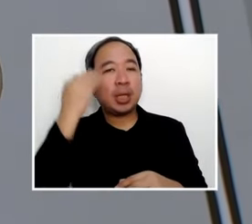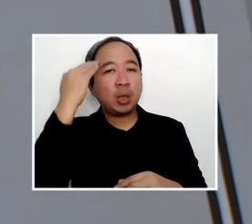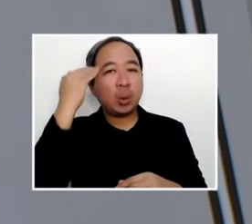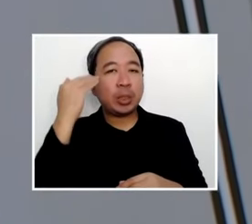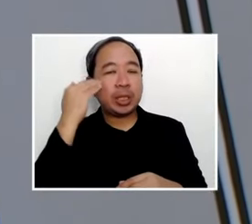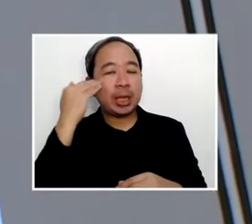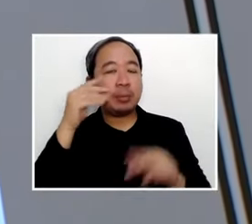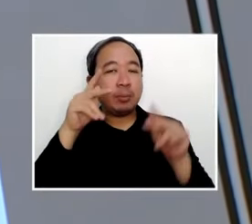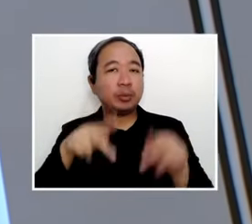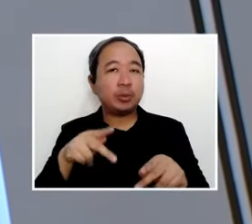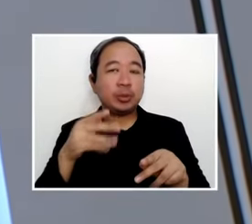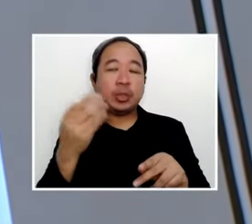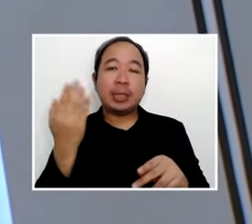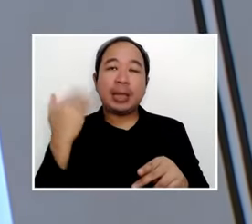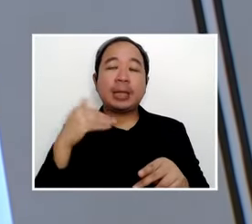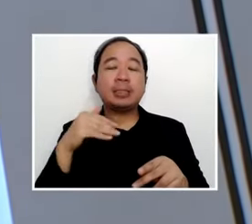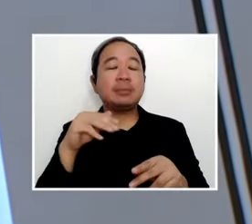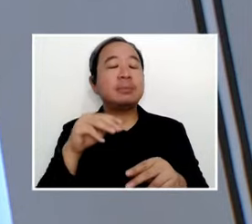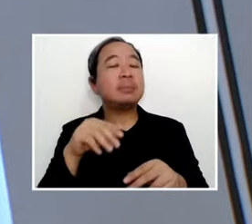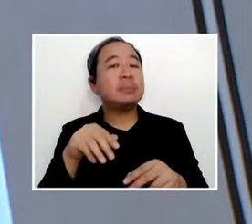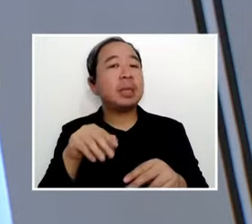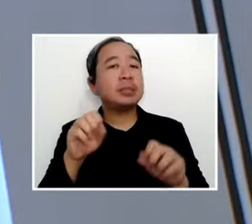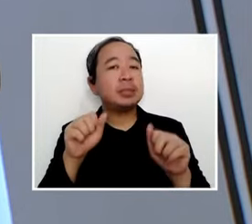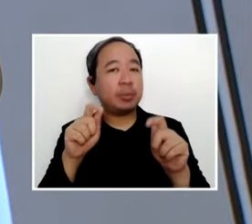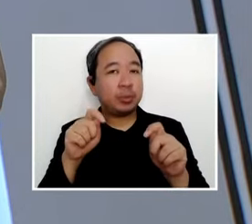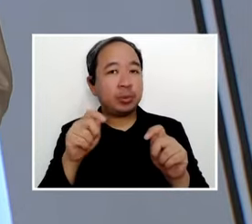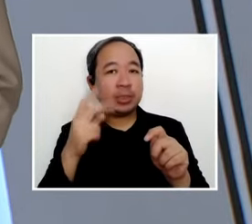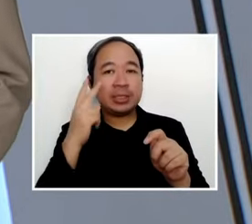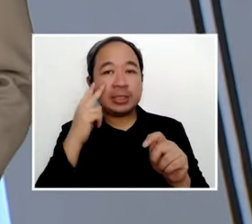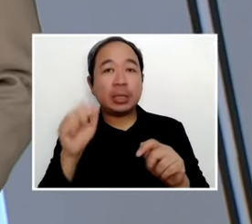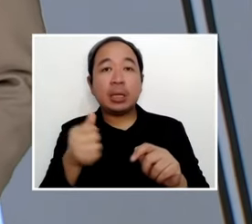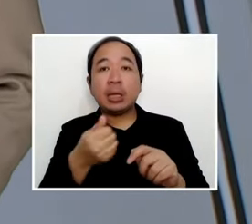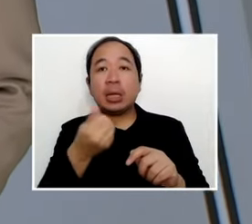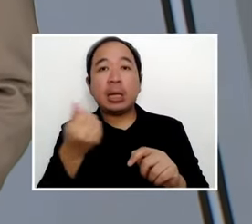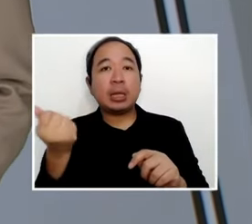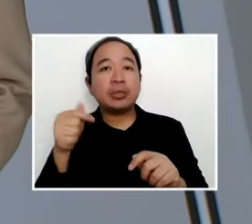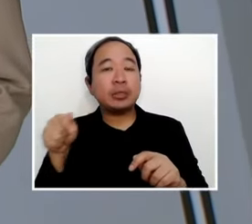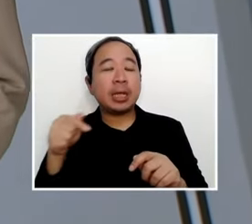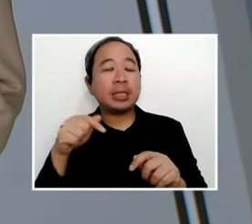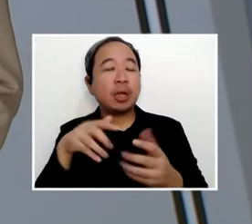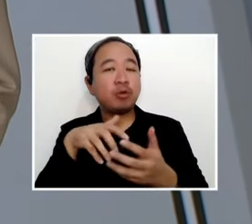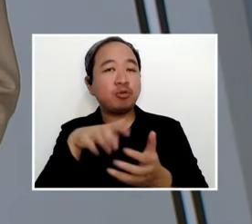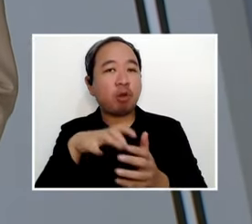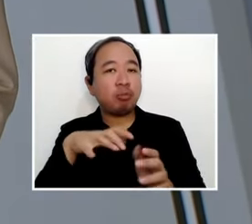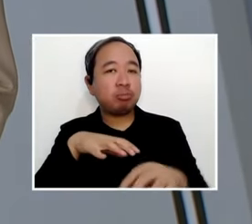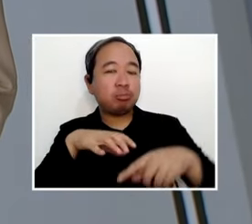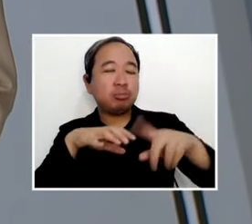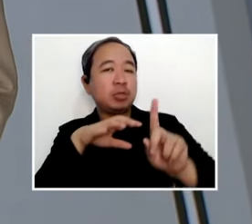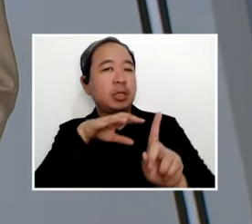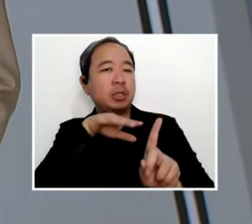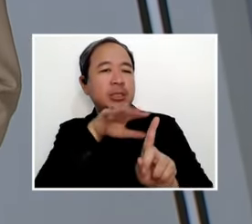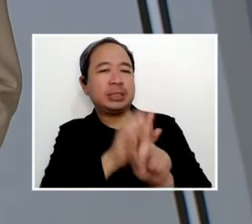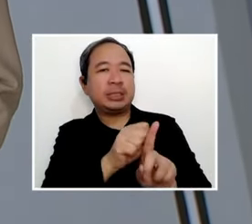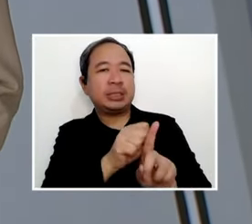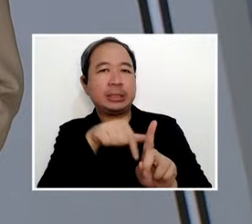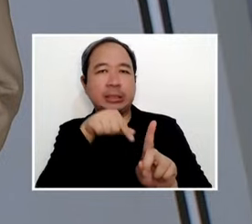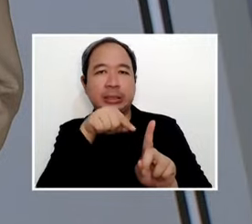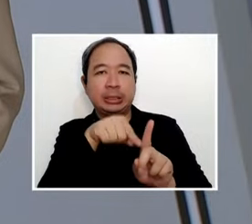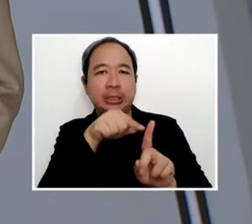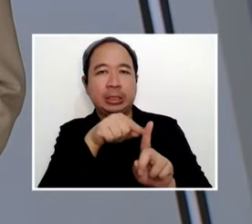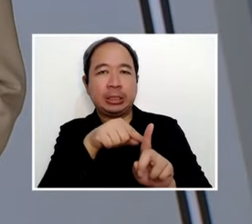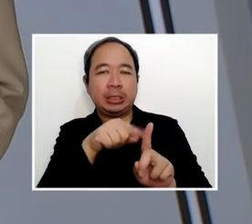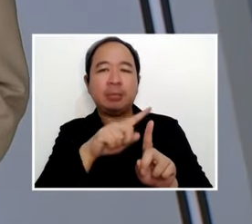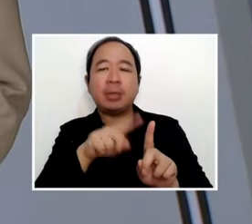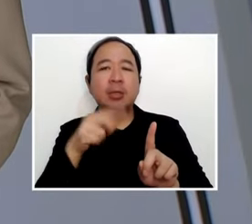Ayon po sa pulisya na unang nakagat ng ibang aso ang Koreano at napagbalingan ng galit ang napatay